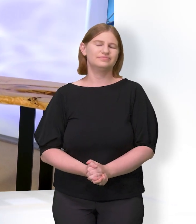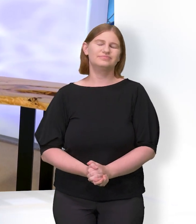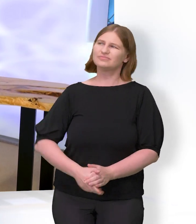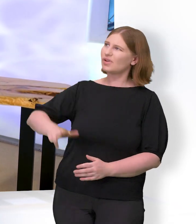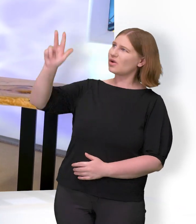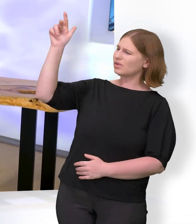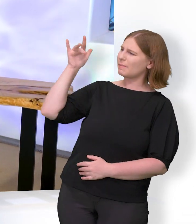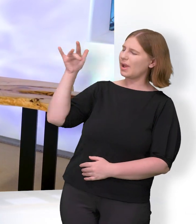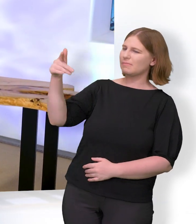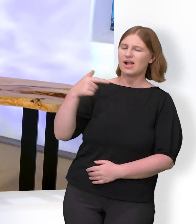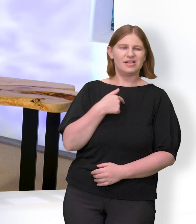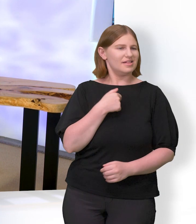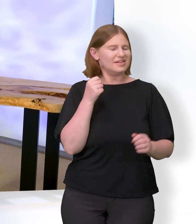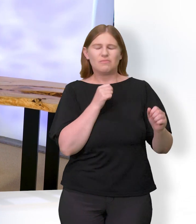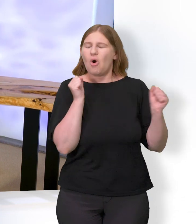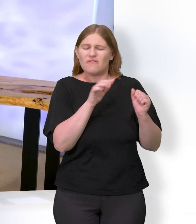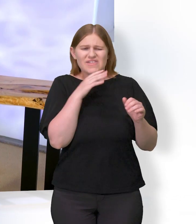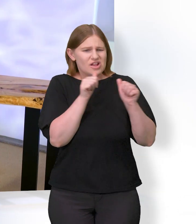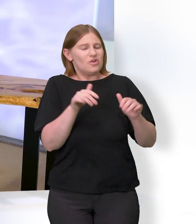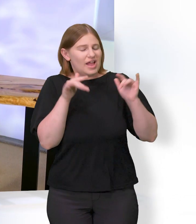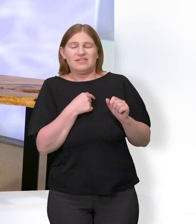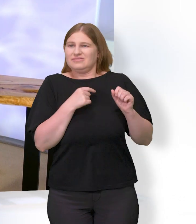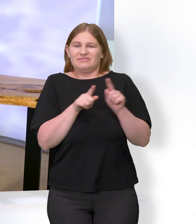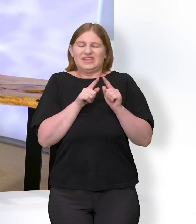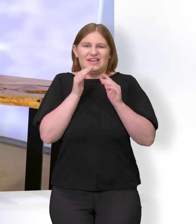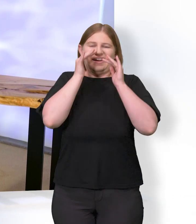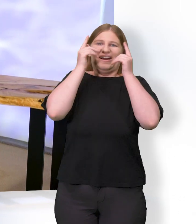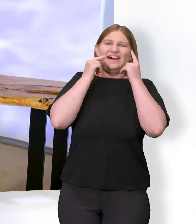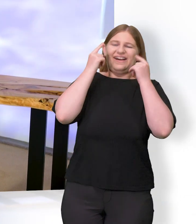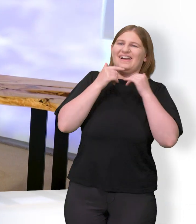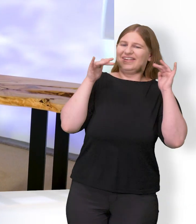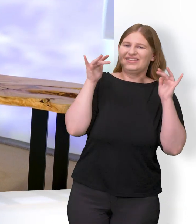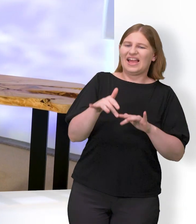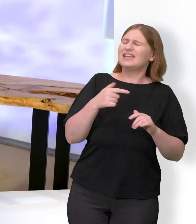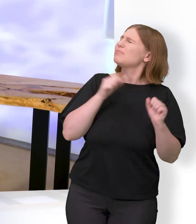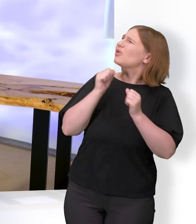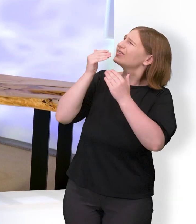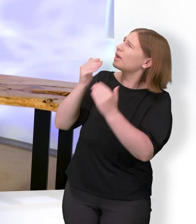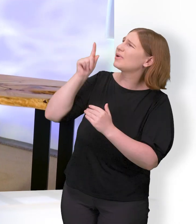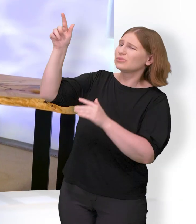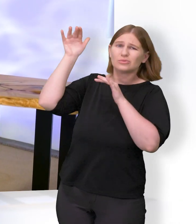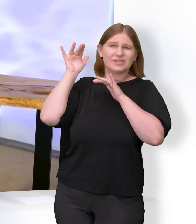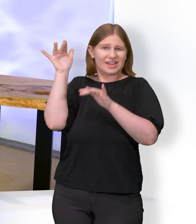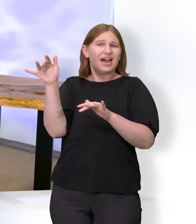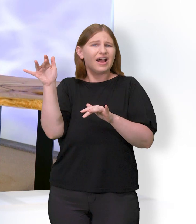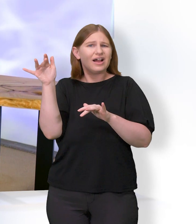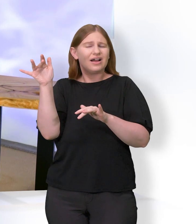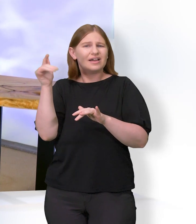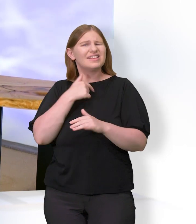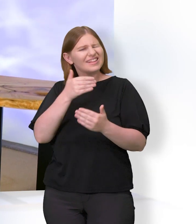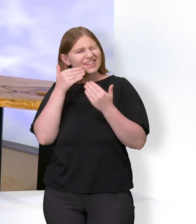Gott, manchmal könnte ich weinen vor Glück. Ich bin so dankbar, dass du da bist und